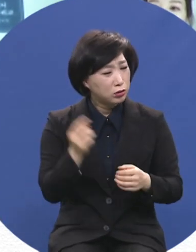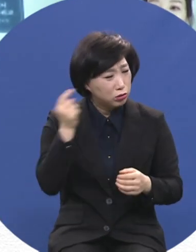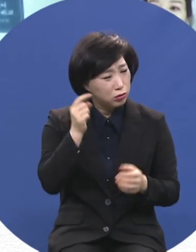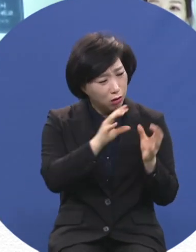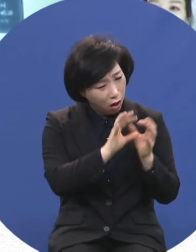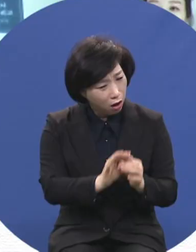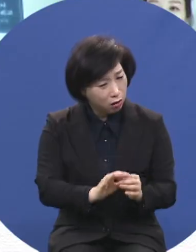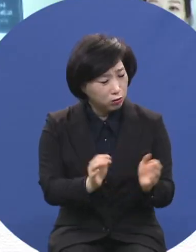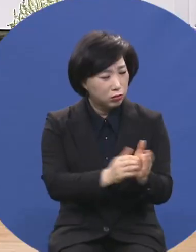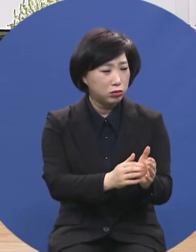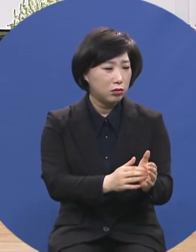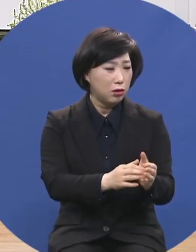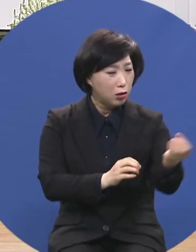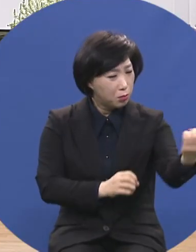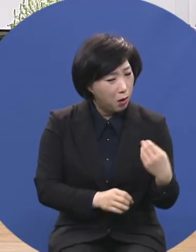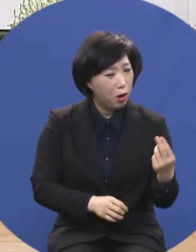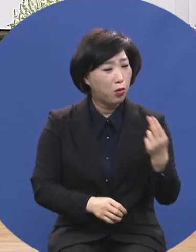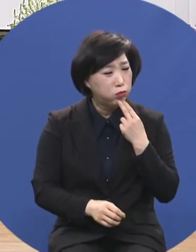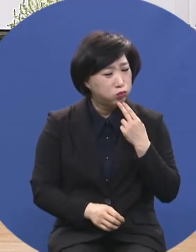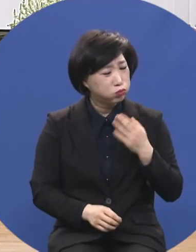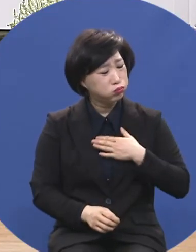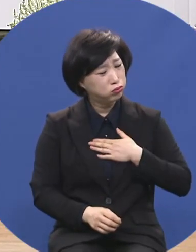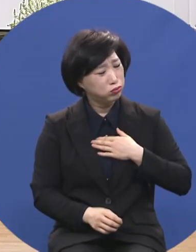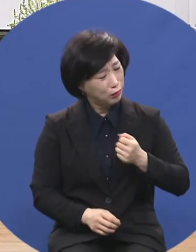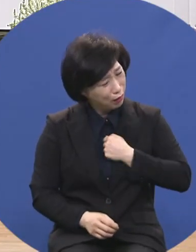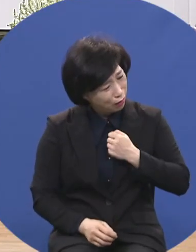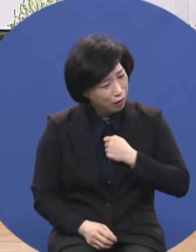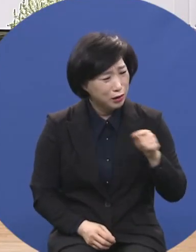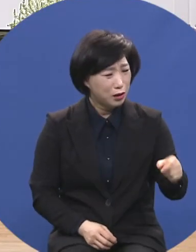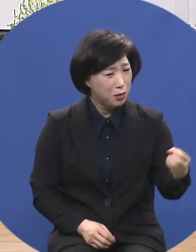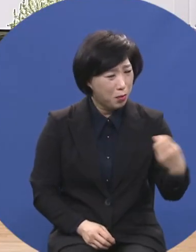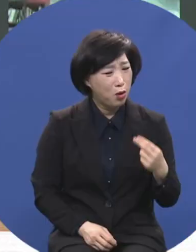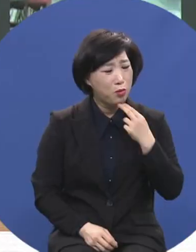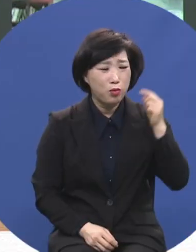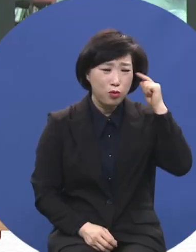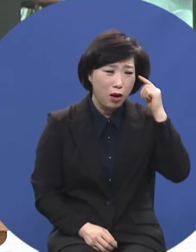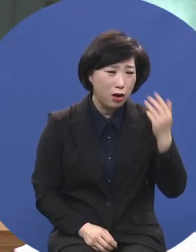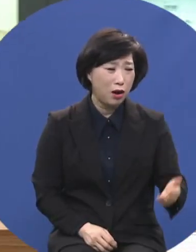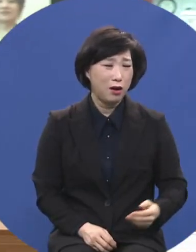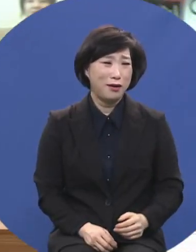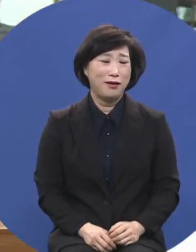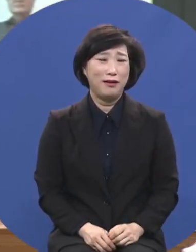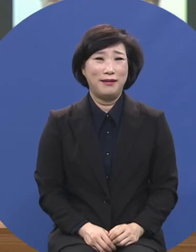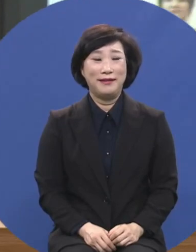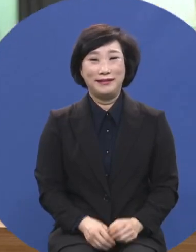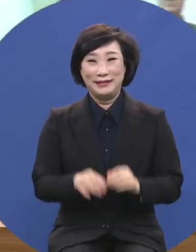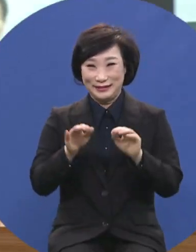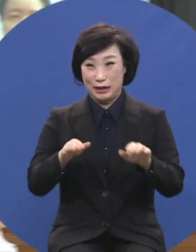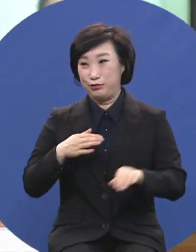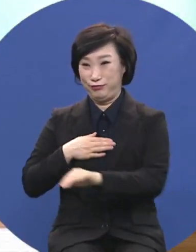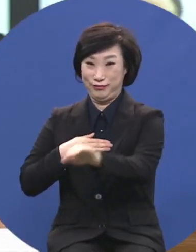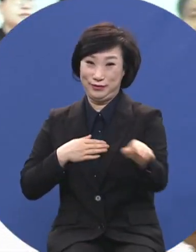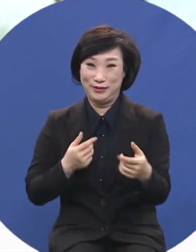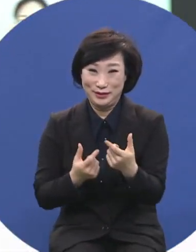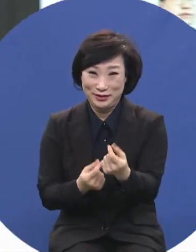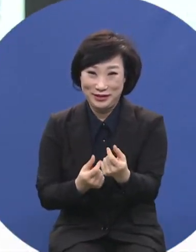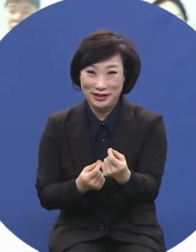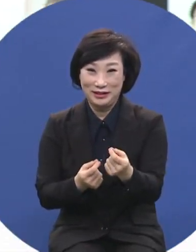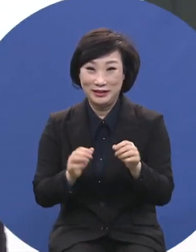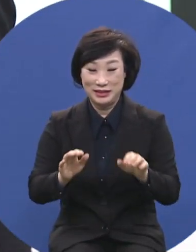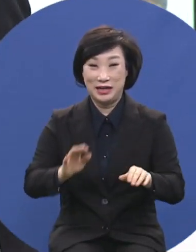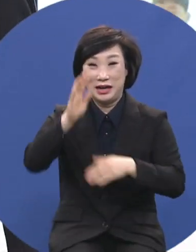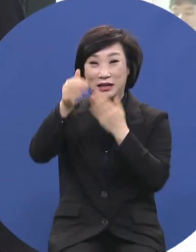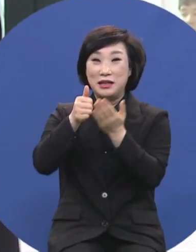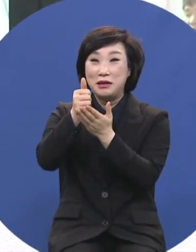그렇게 도대체 듣기만 하지 답이 없냐? 그런데 우리도